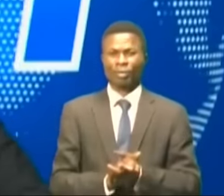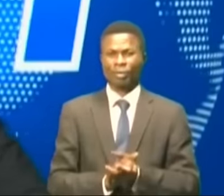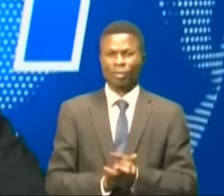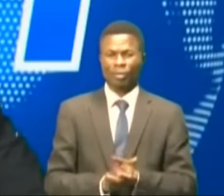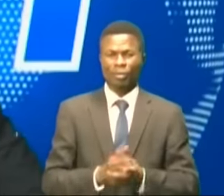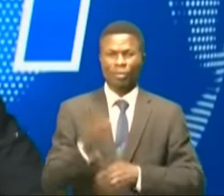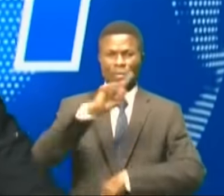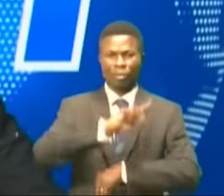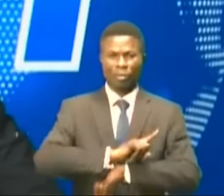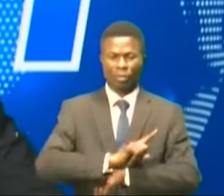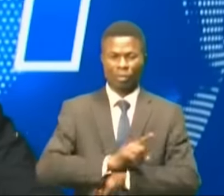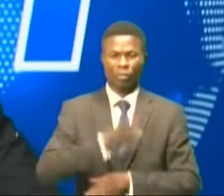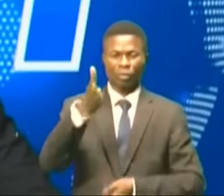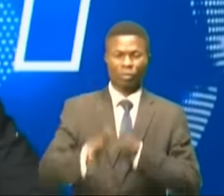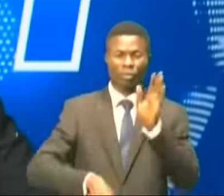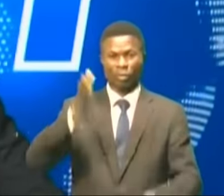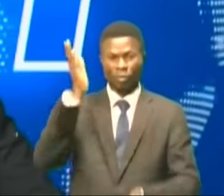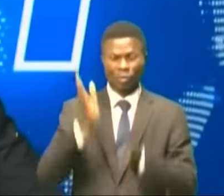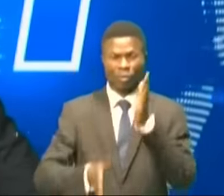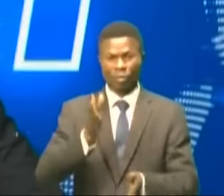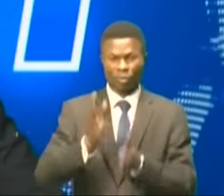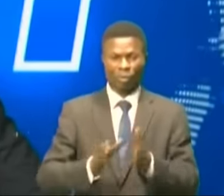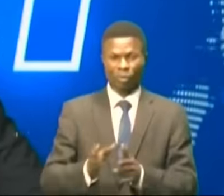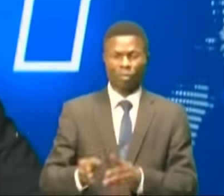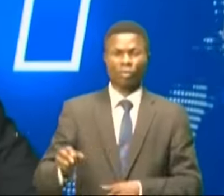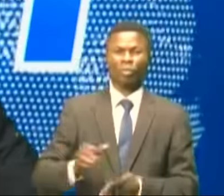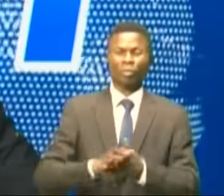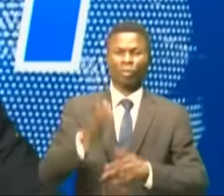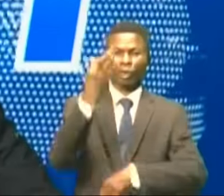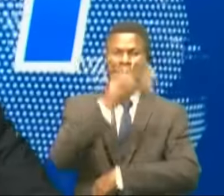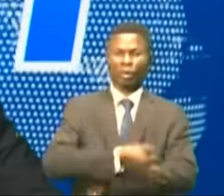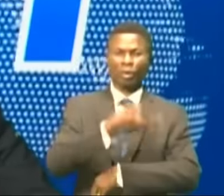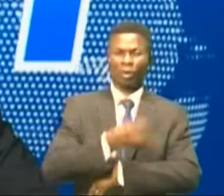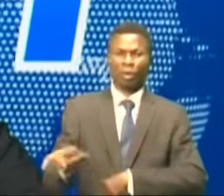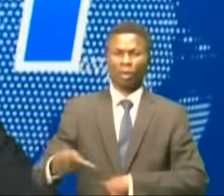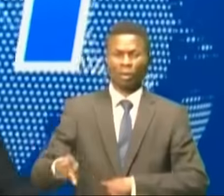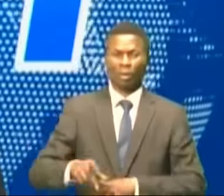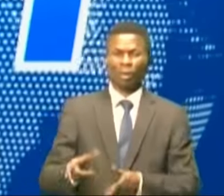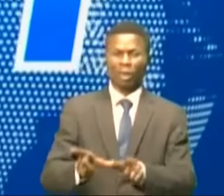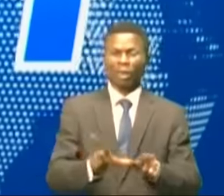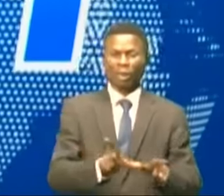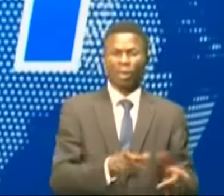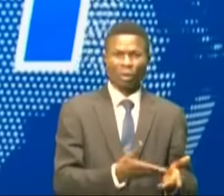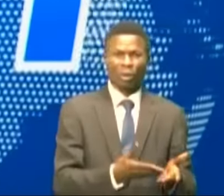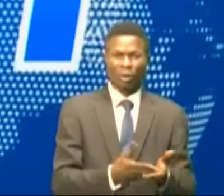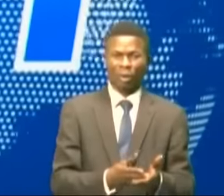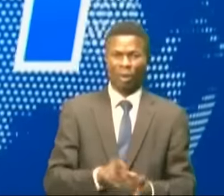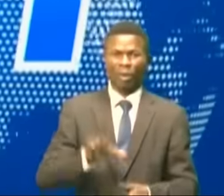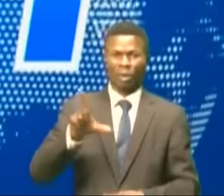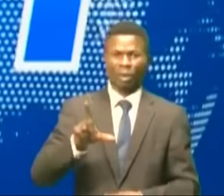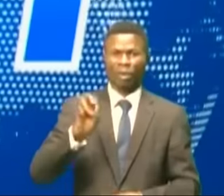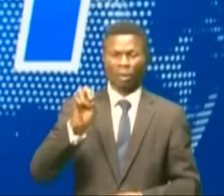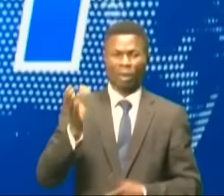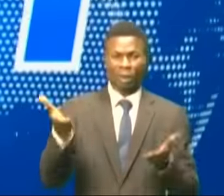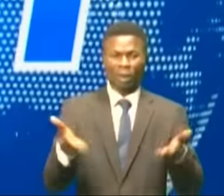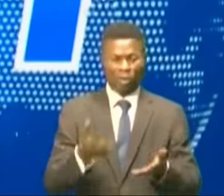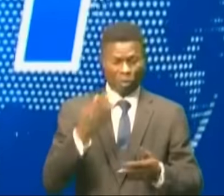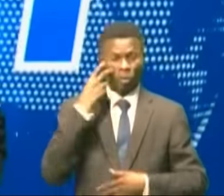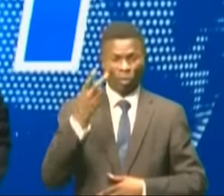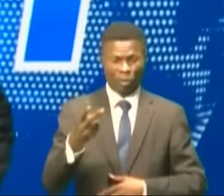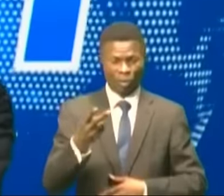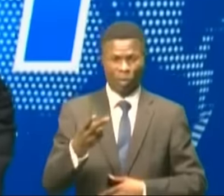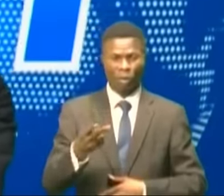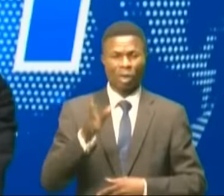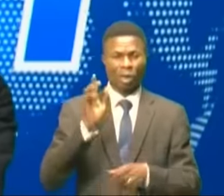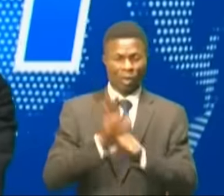Une journée marathon pour la chef du secteur de Lufupa dans la province du Lualaba. Laetitia Nawezi était sur le terrain. Elle s'est rendue